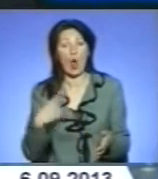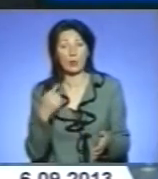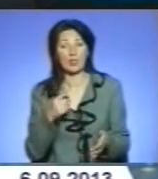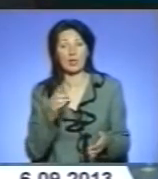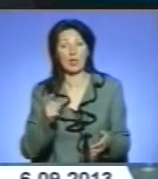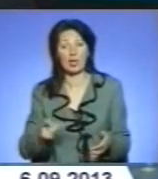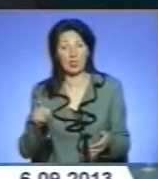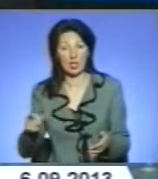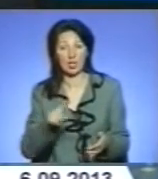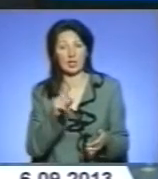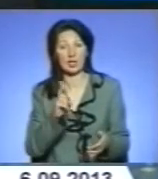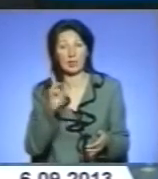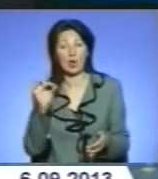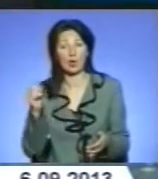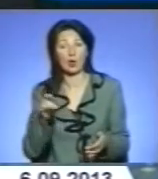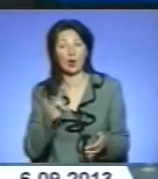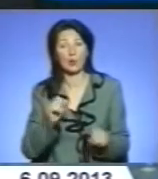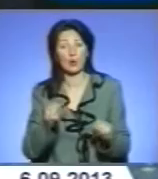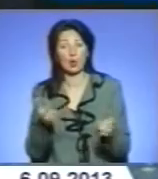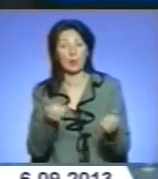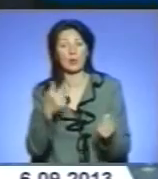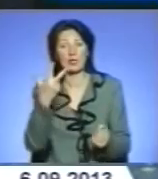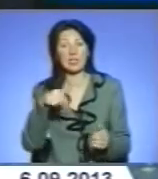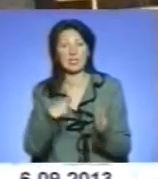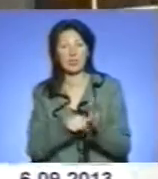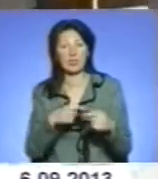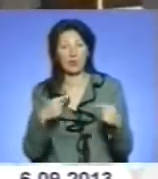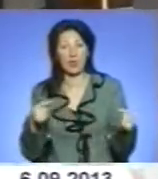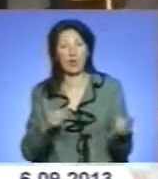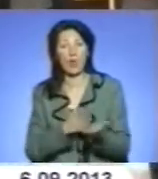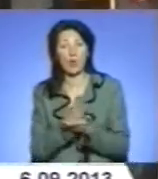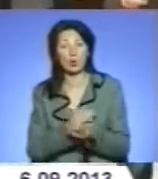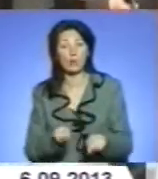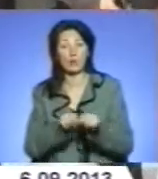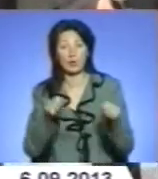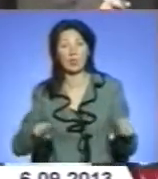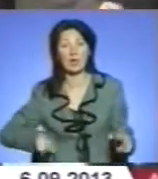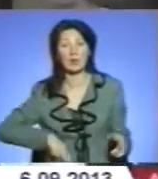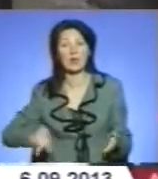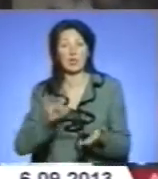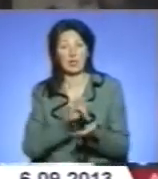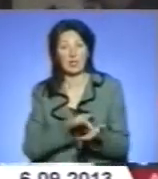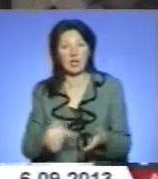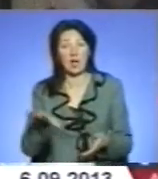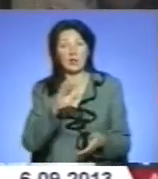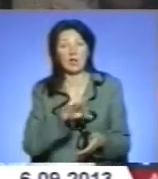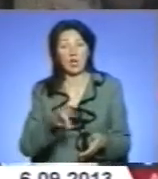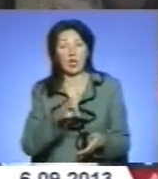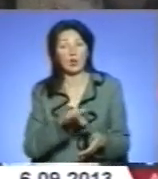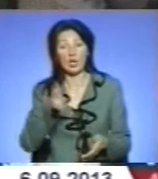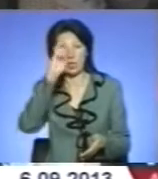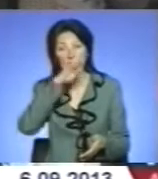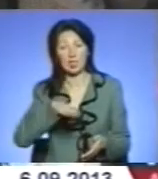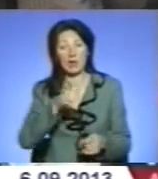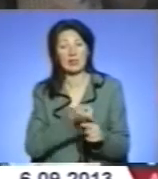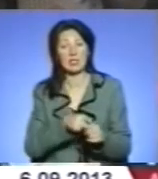зможуть отримати 36 видів послуг. Подробиці далі. Відкривають адміністративні центри в усіх регіонах держави. Це